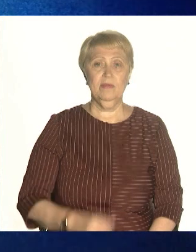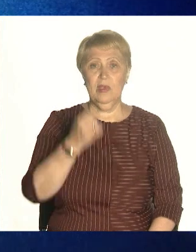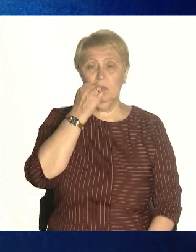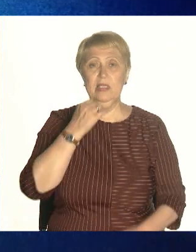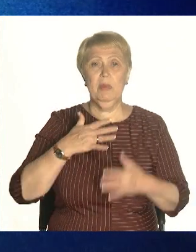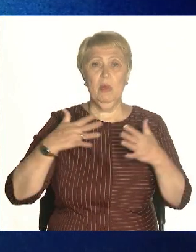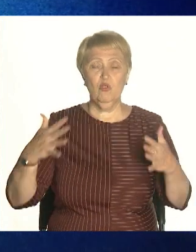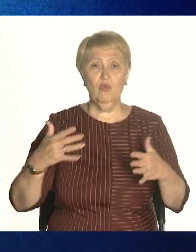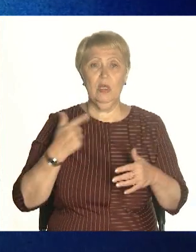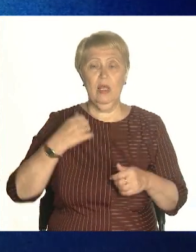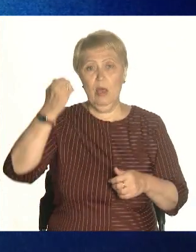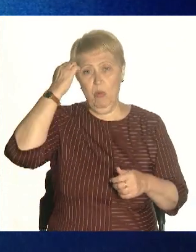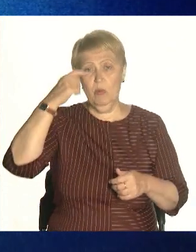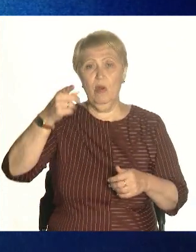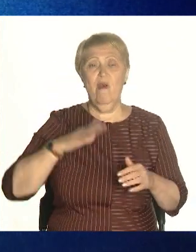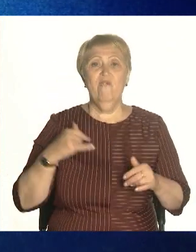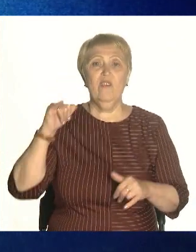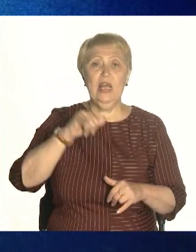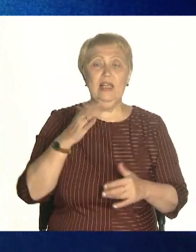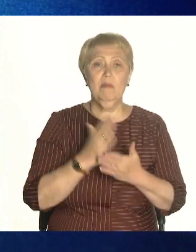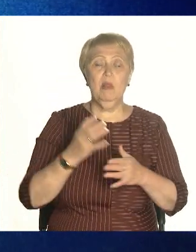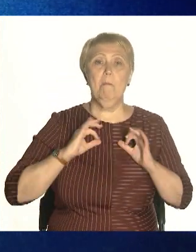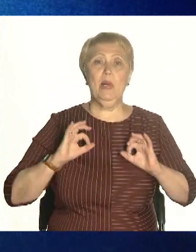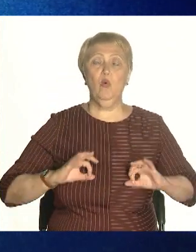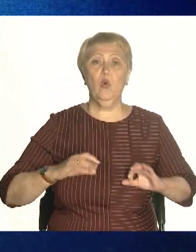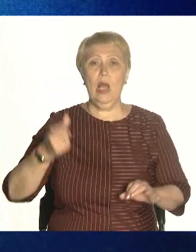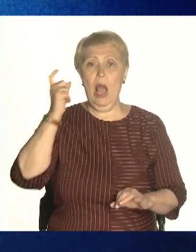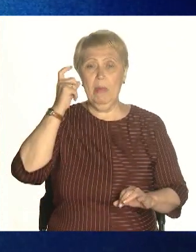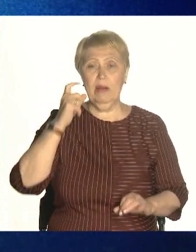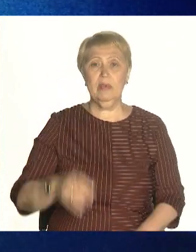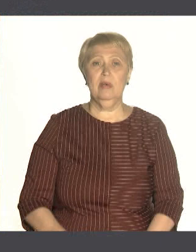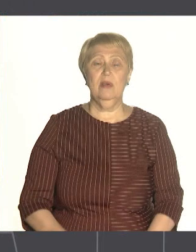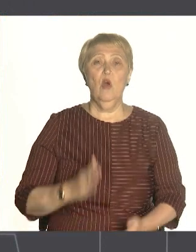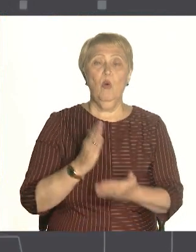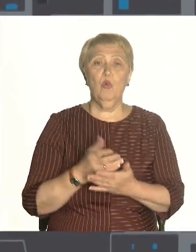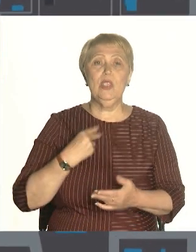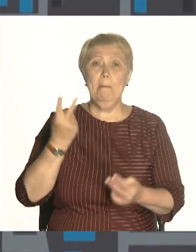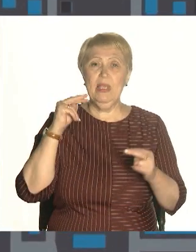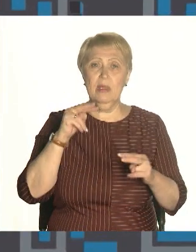Я напомню, у меня в гостях был прокурор Хабаровска Кирилл Осипчук. Будьте бдительны.